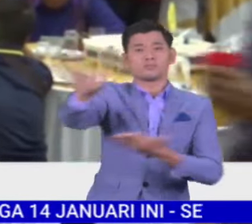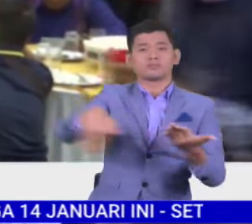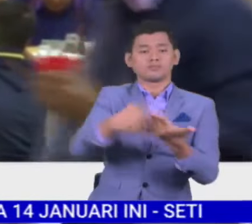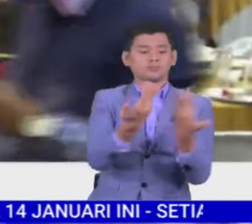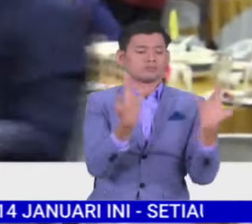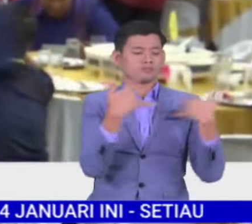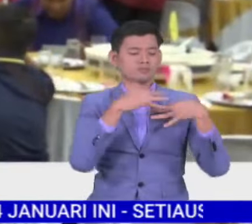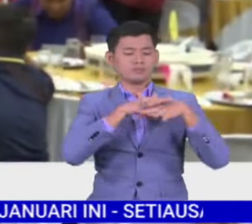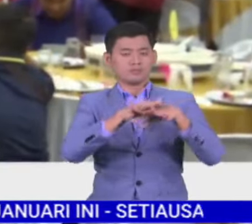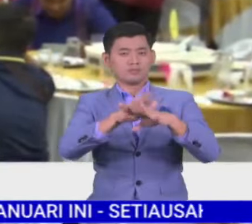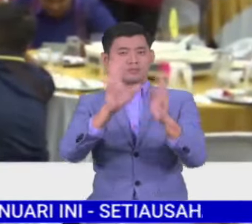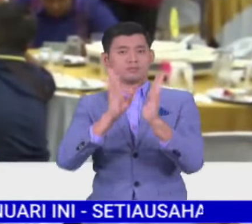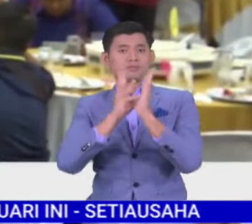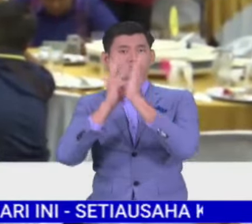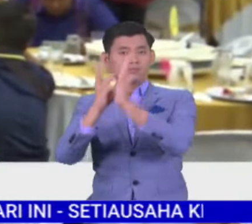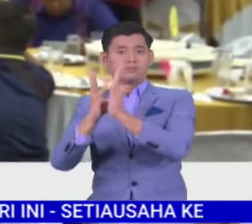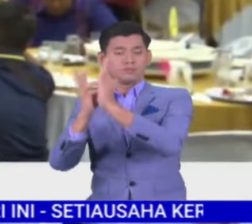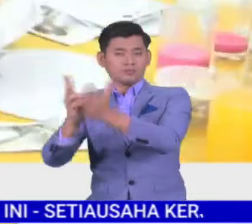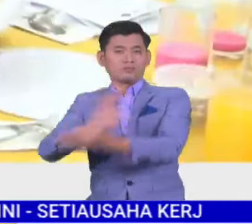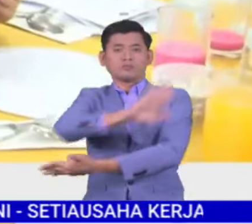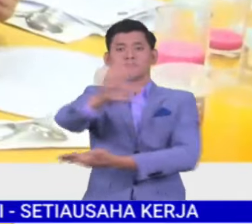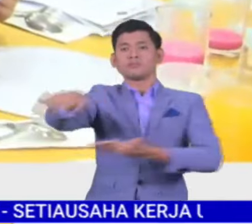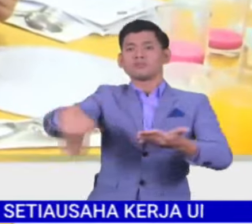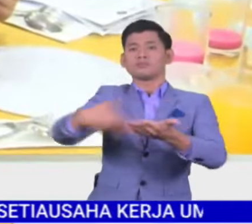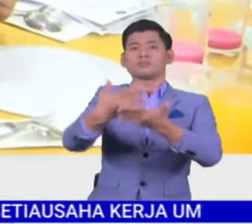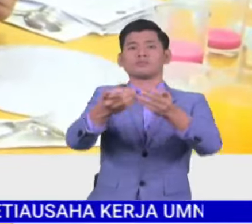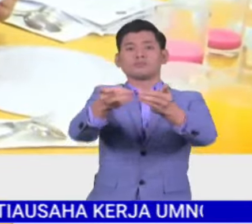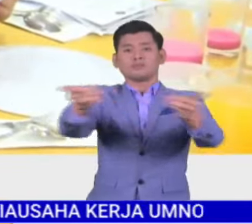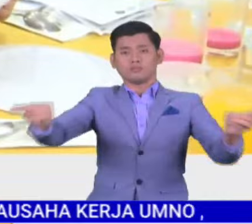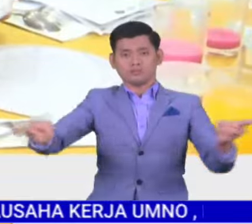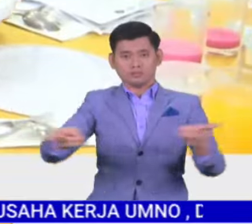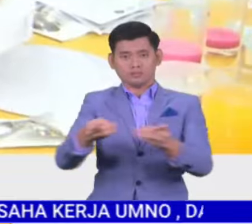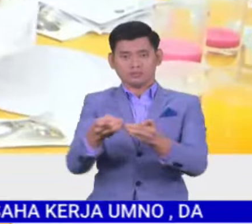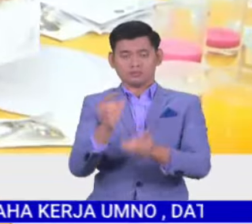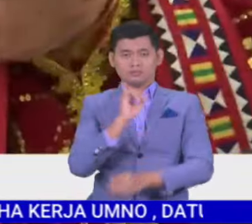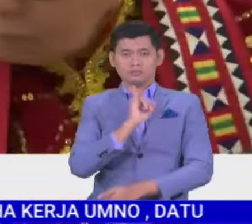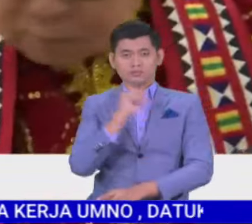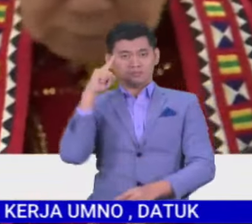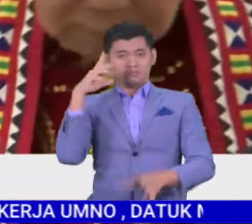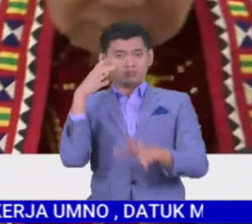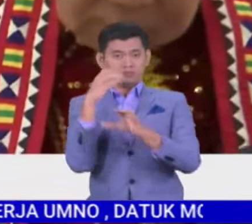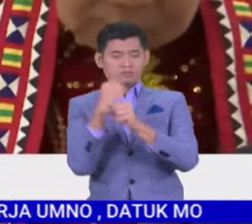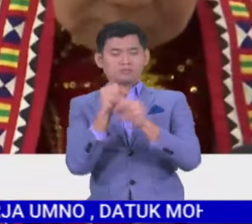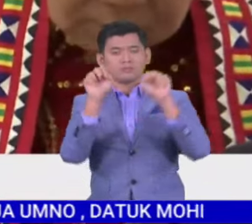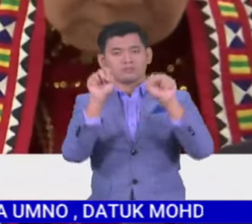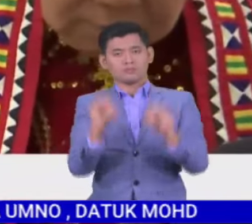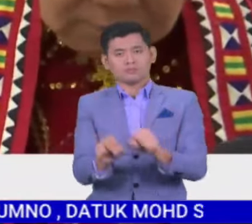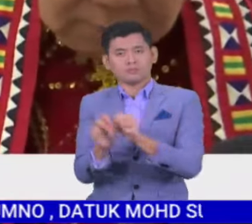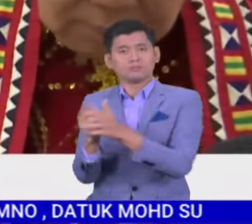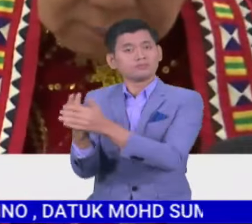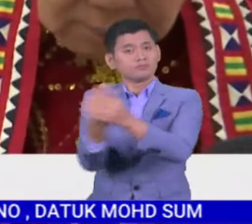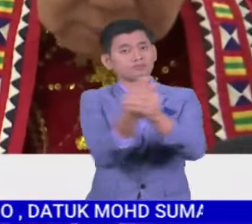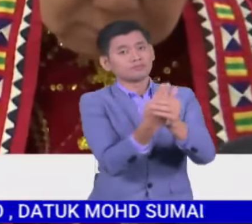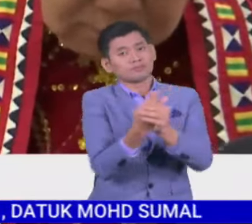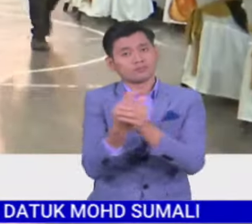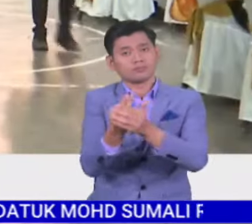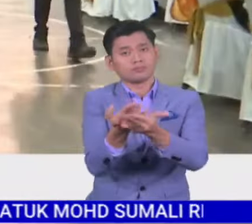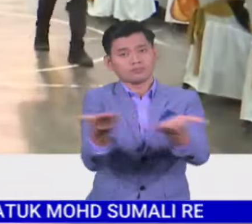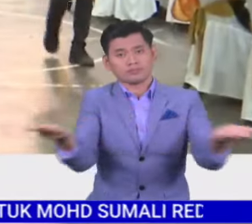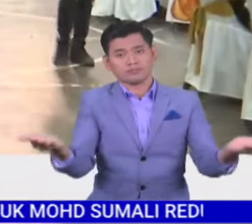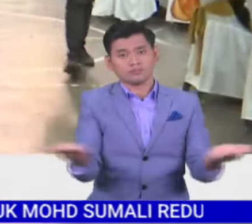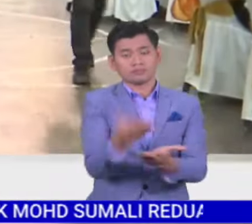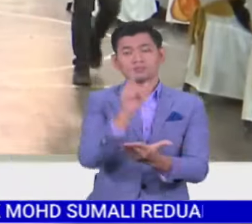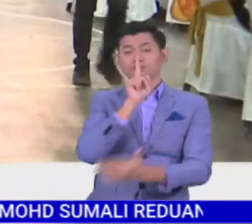wakil-wakil dari pedagang RT seluruh daerah sangat mengirakan perpaduan antara sesama ini memang